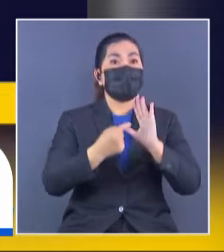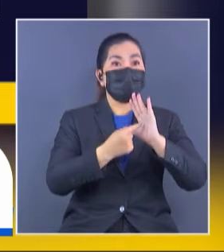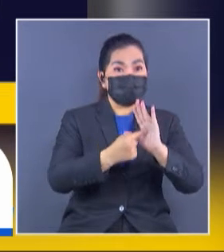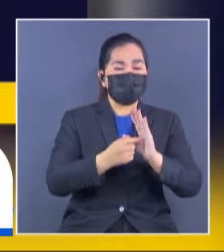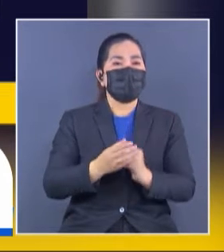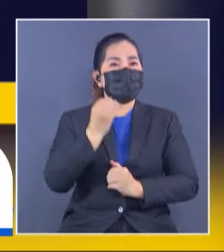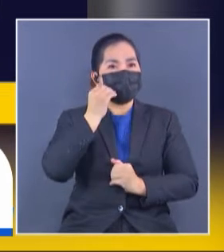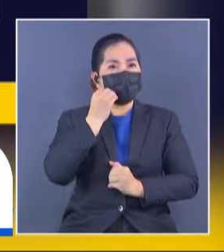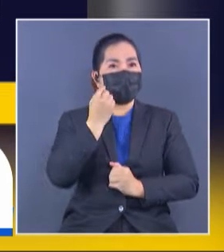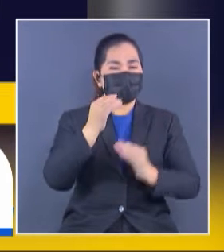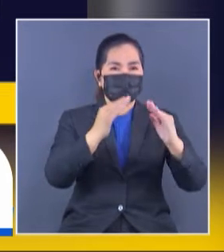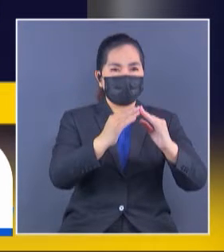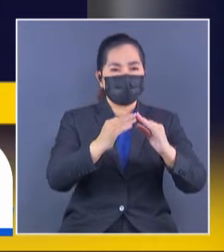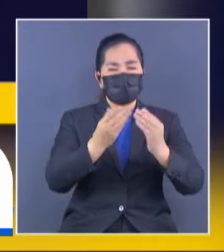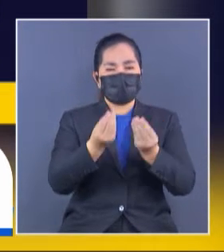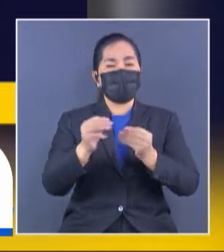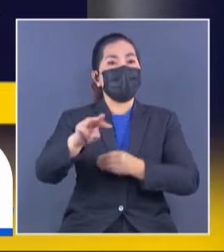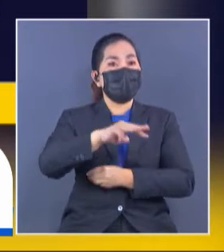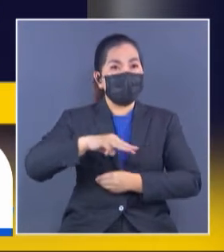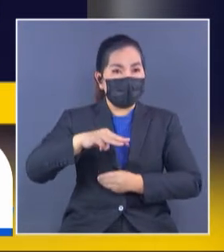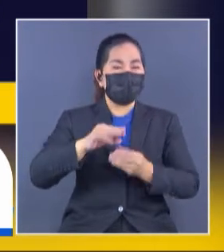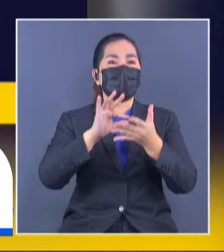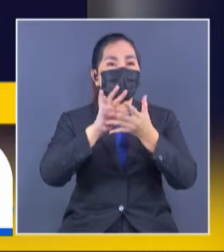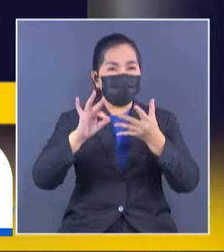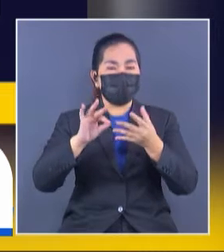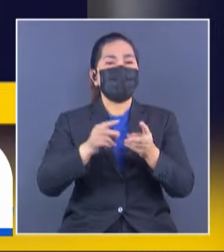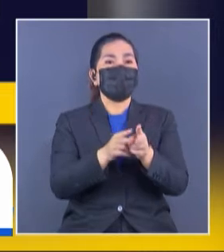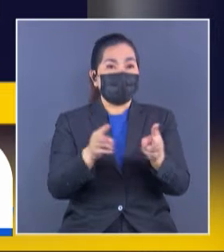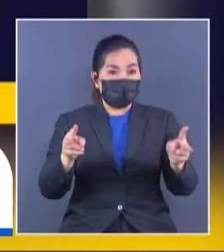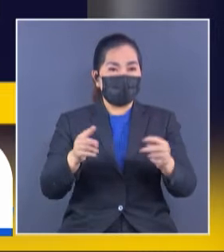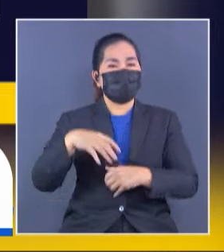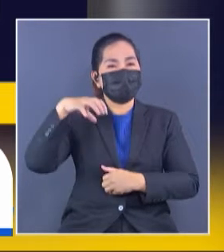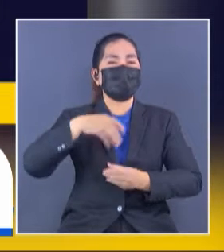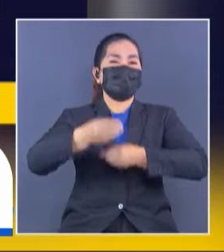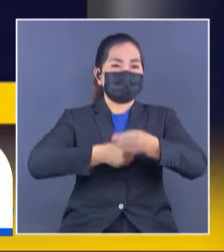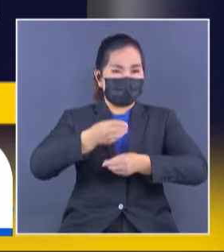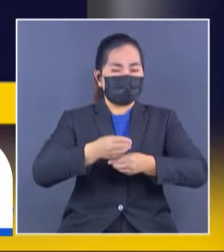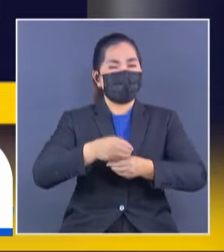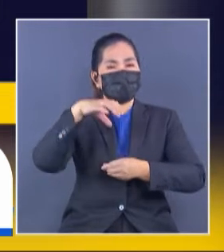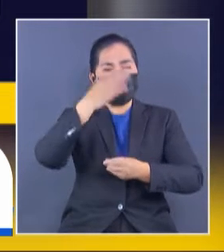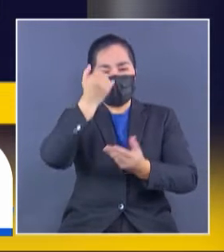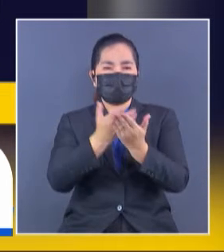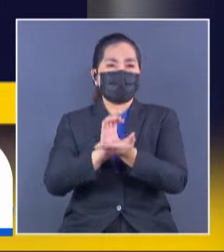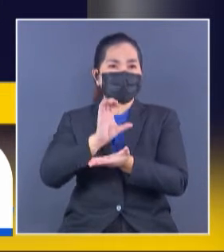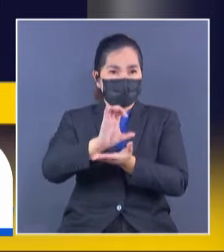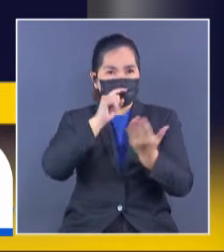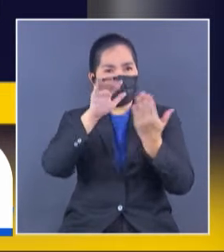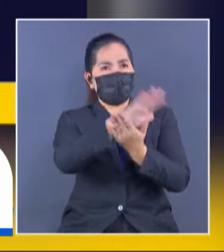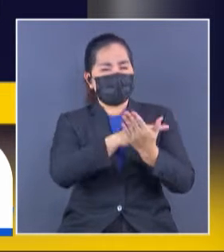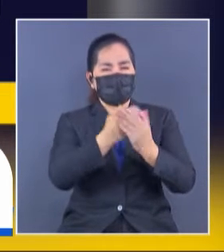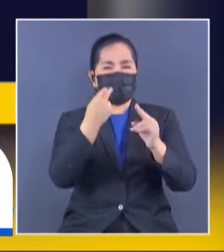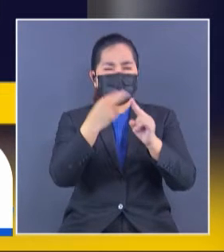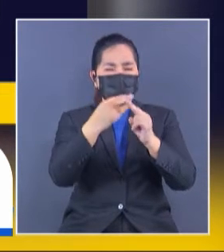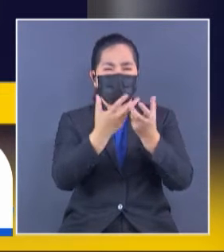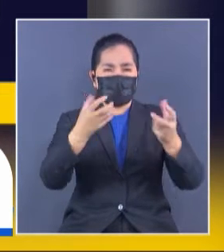บ้านเดี่ยวนะครับที่ดินเปล่าคอนโดทาวน์เฮ้าส์อาคารพาณิชย์อสังหาเพื่อการลงทุนทั่วประเทศกว่า